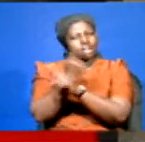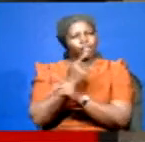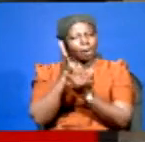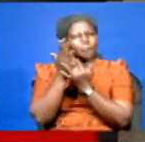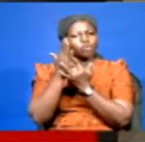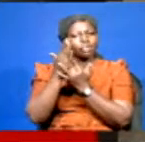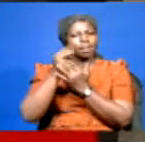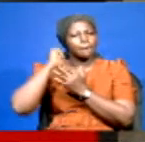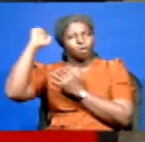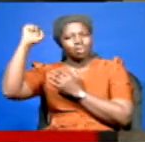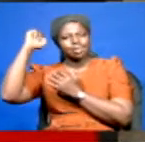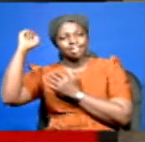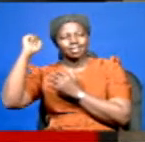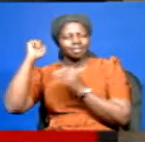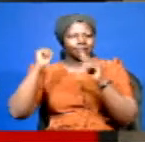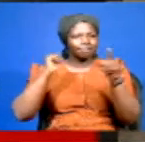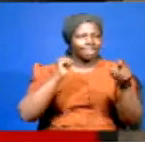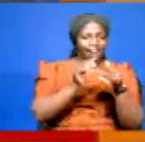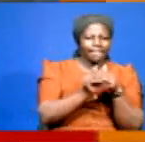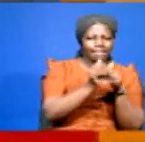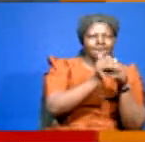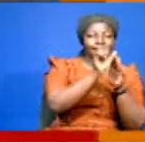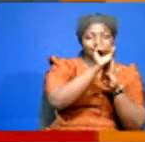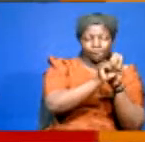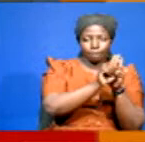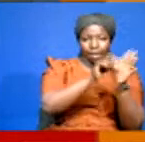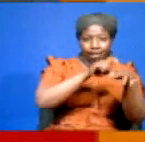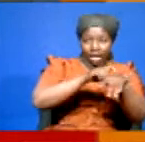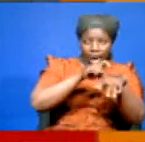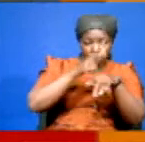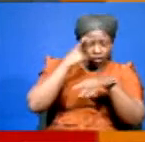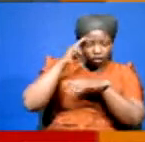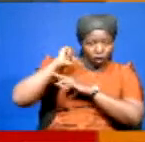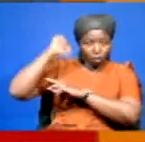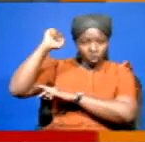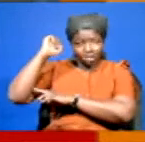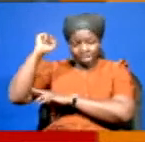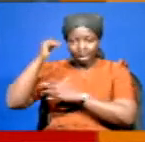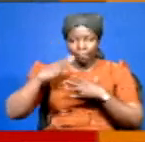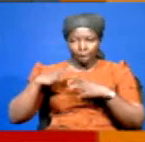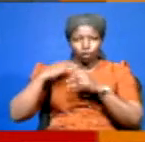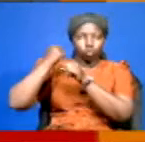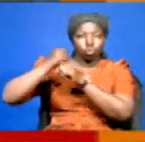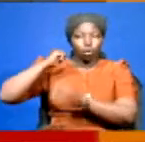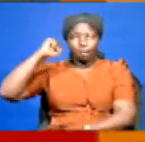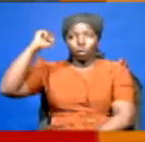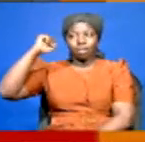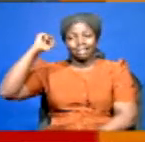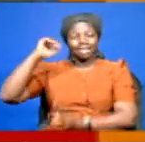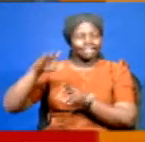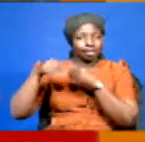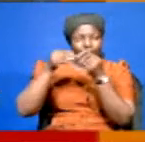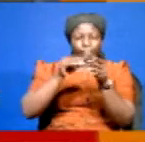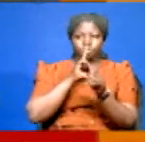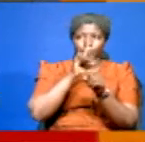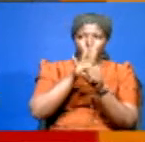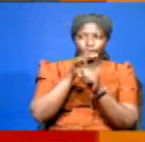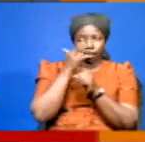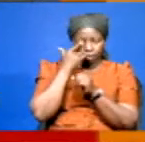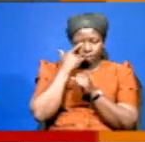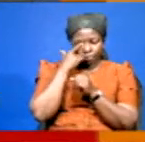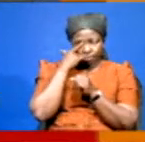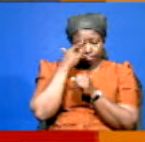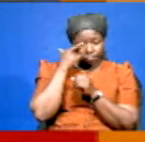uongozi. Wakati wa siasa watu hupiga siasa na kutoa ahadi ambazo kwa